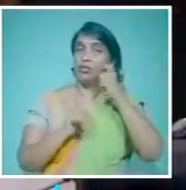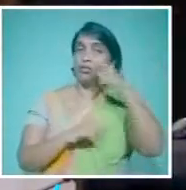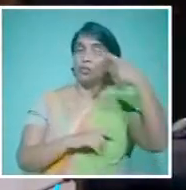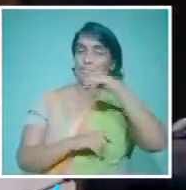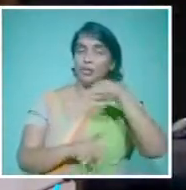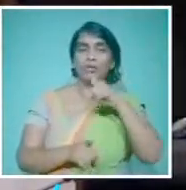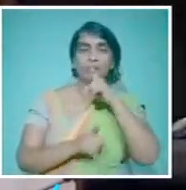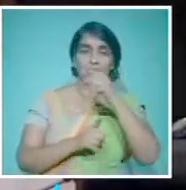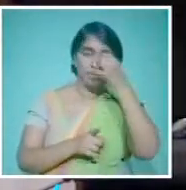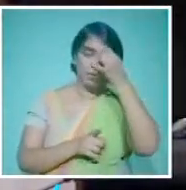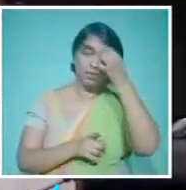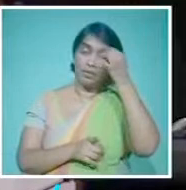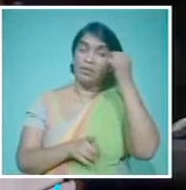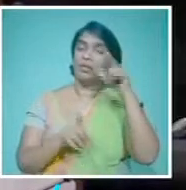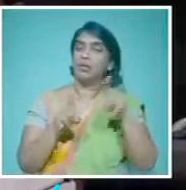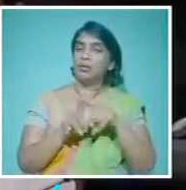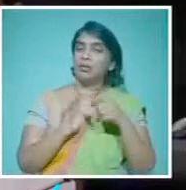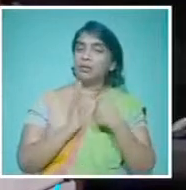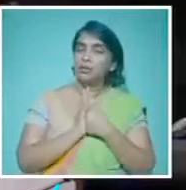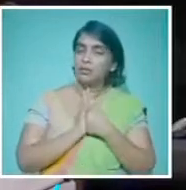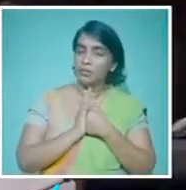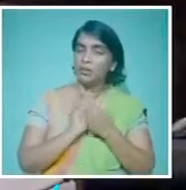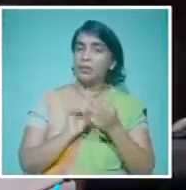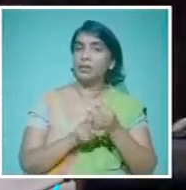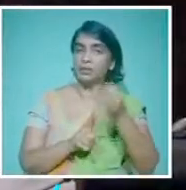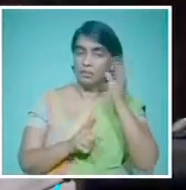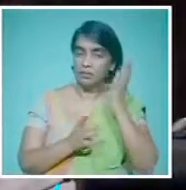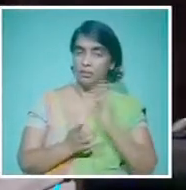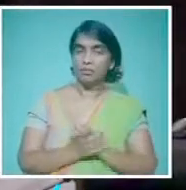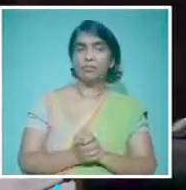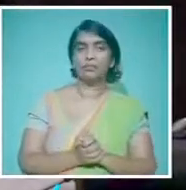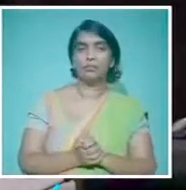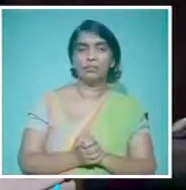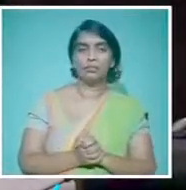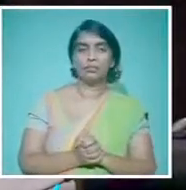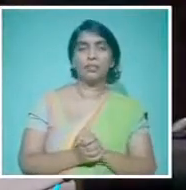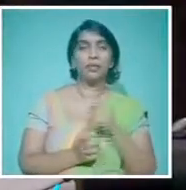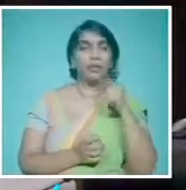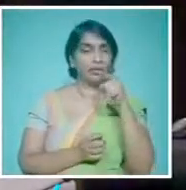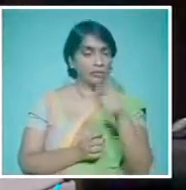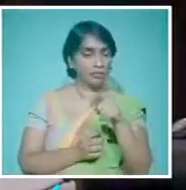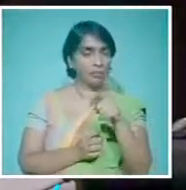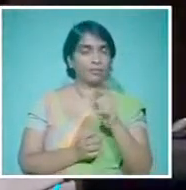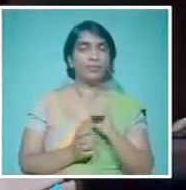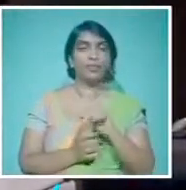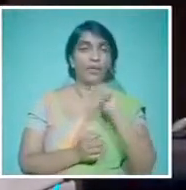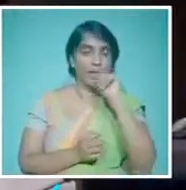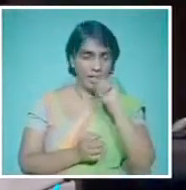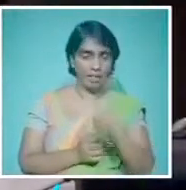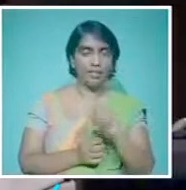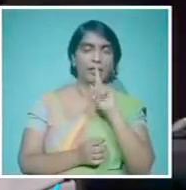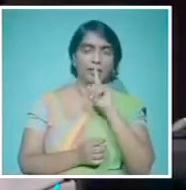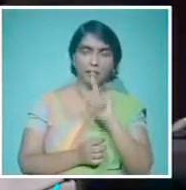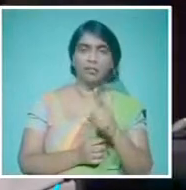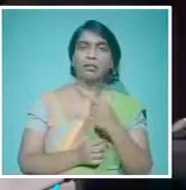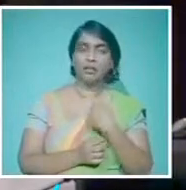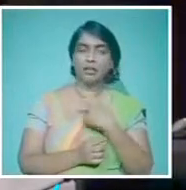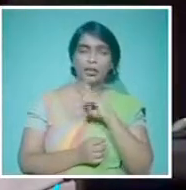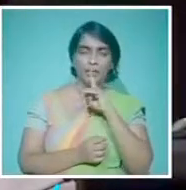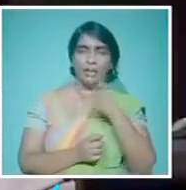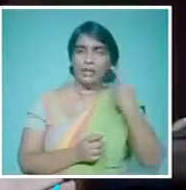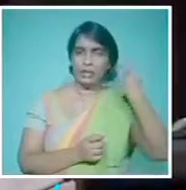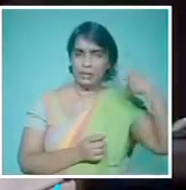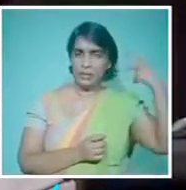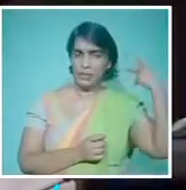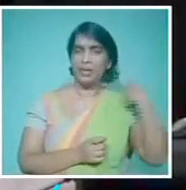kieno. Eri sakaru jana di poti tumani. Papa tuma atta kieno. Mang eka iki wia mang pereda